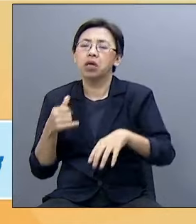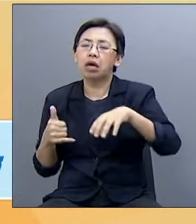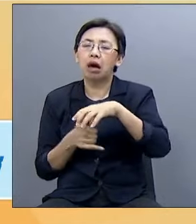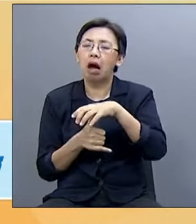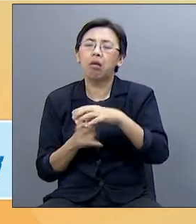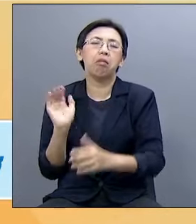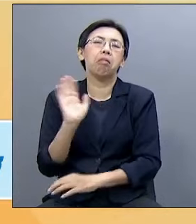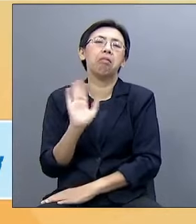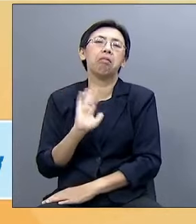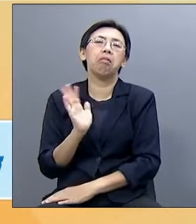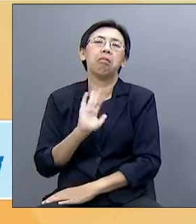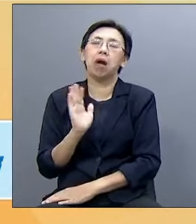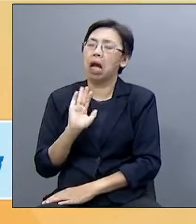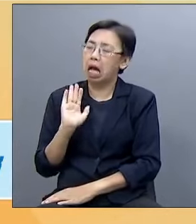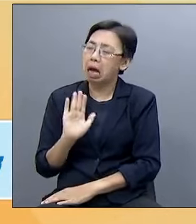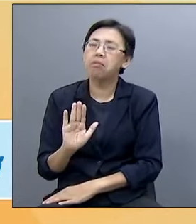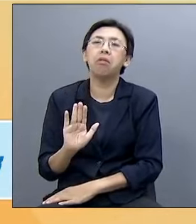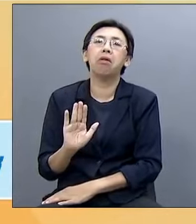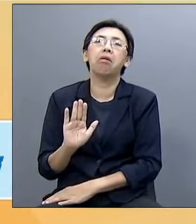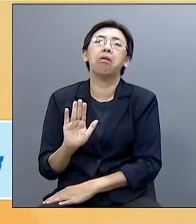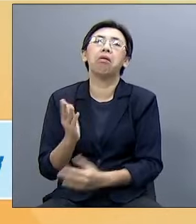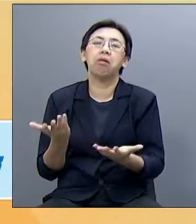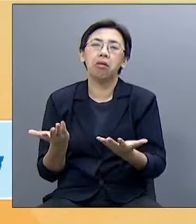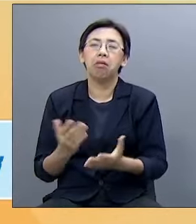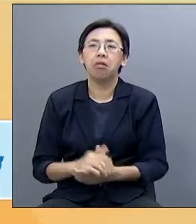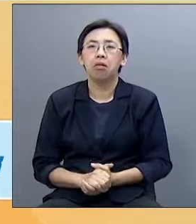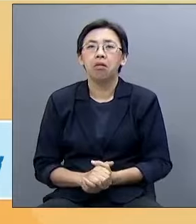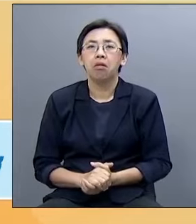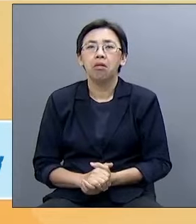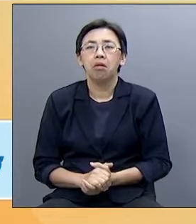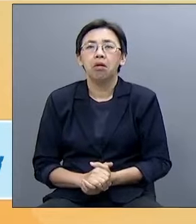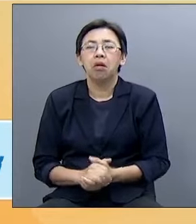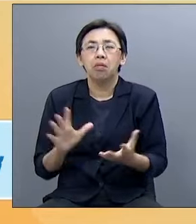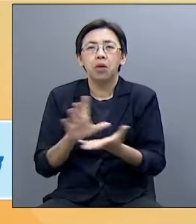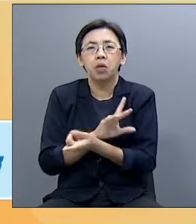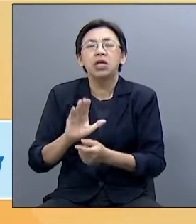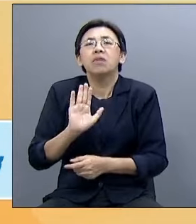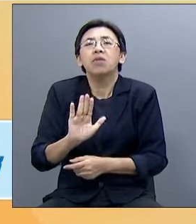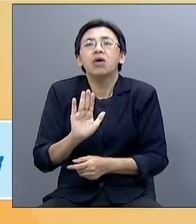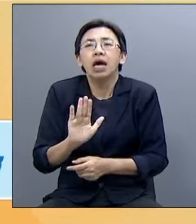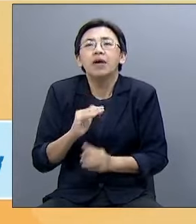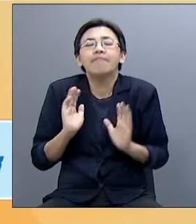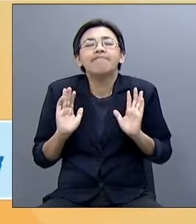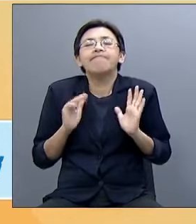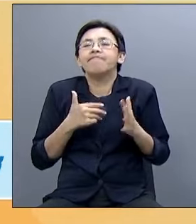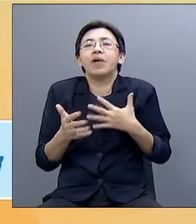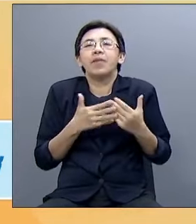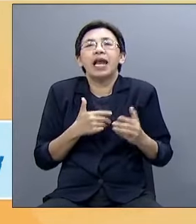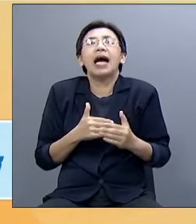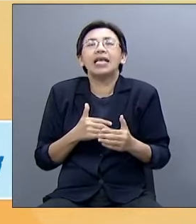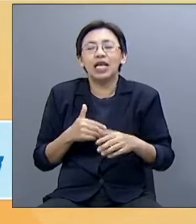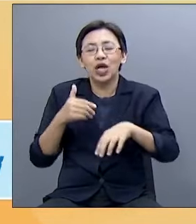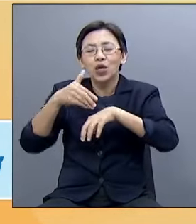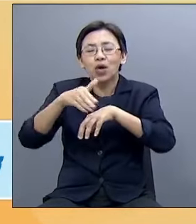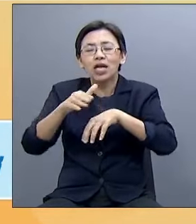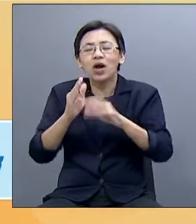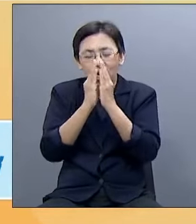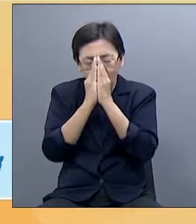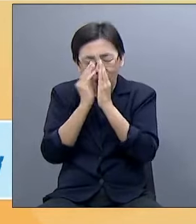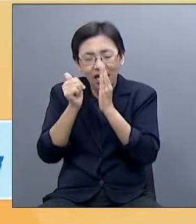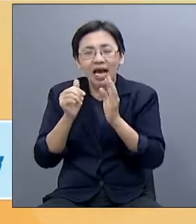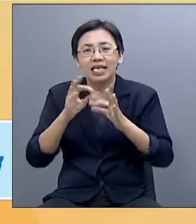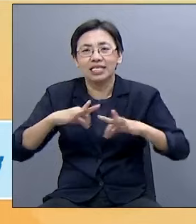ด้านในโบสถ์ไม่ได้เหมือนกันนะคะแต่ว่าก็เป็นประเพณีนะคะเราไม่เป็นไรเรายกมือไหว้ข้างนอก นะอยู่ที่เจตนาและใ